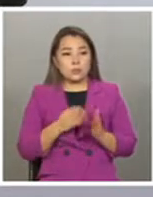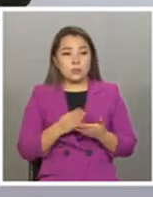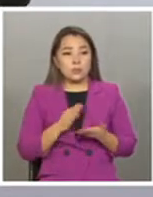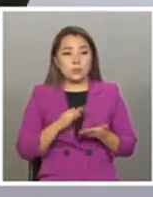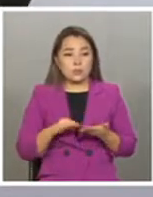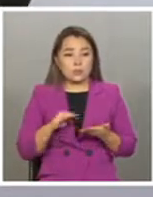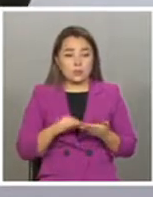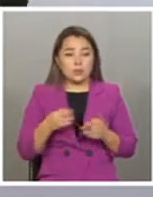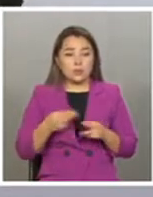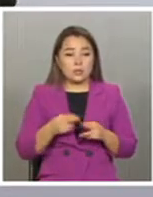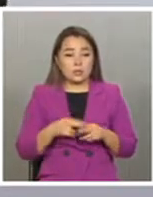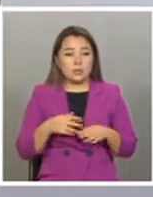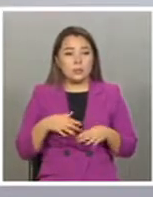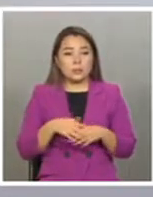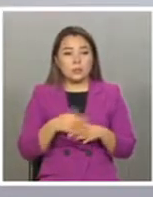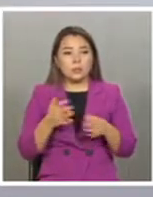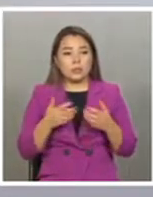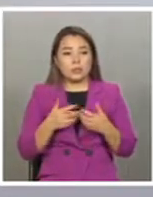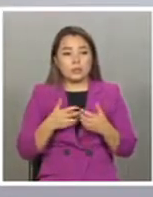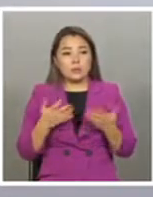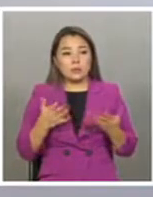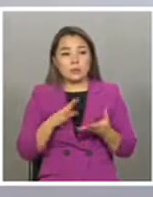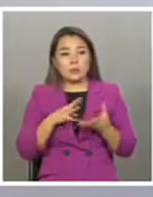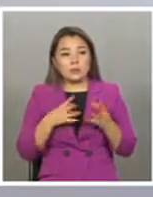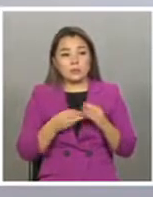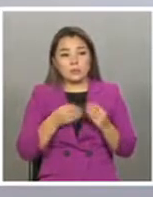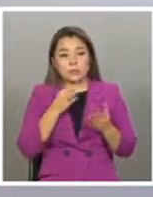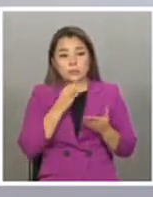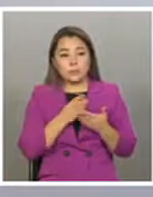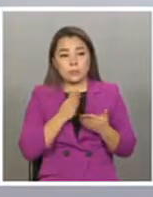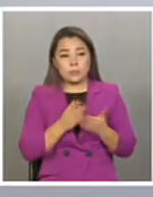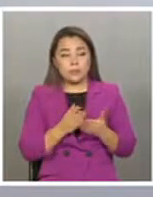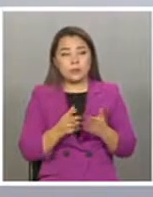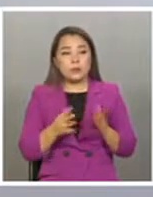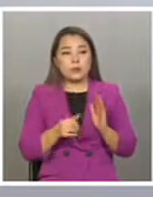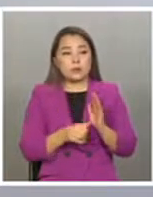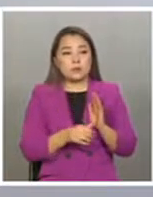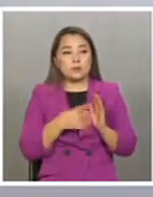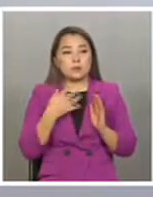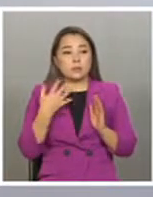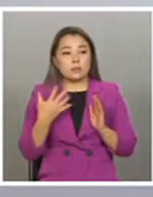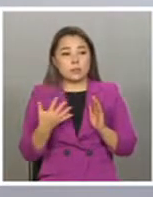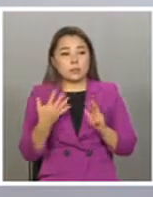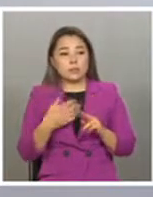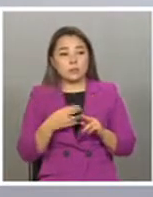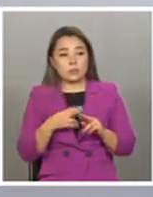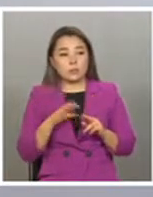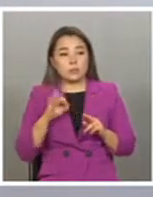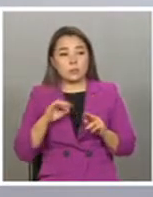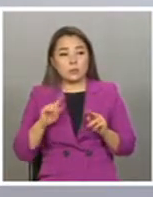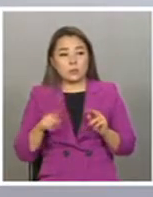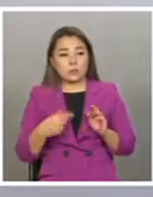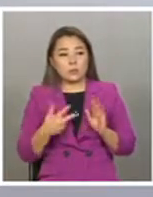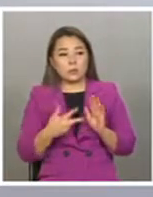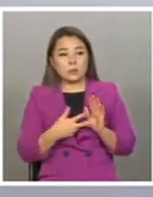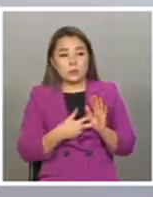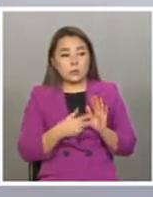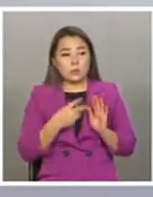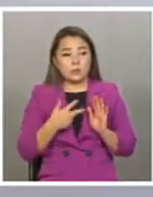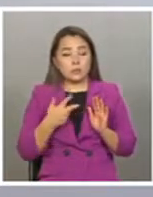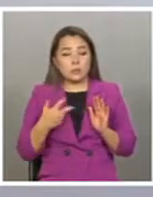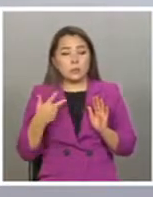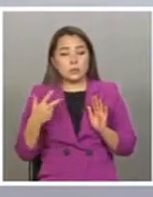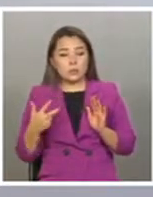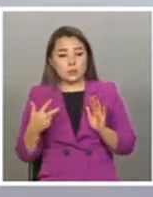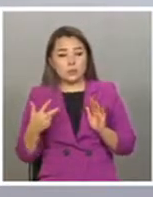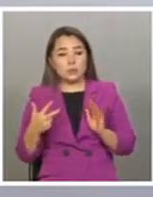бұл мысалдардан қандай қорытындыға келеміз? Сонымен 6-дан 5 бөлшегі 0 бүтін 833